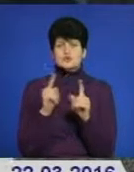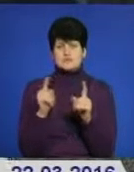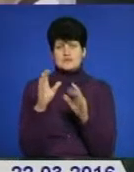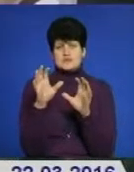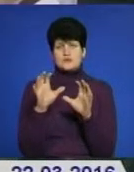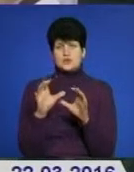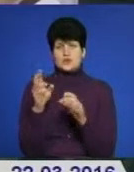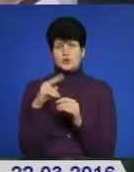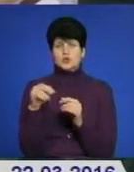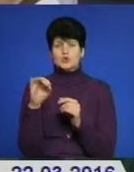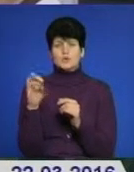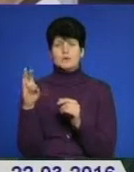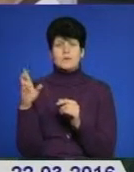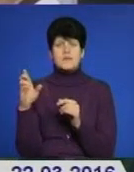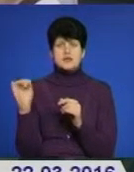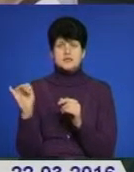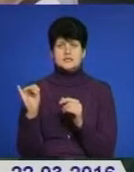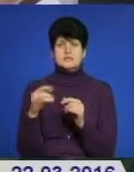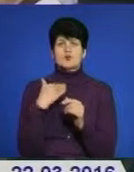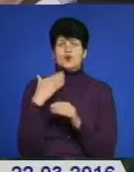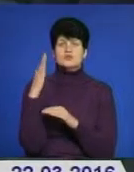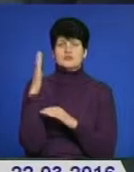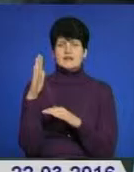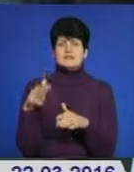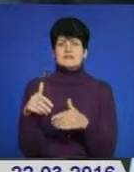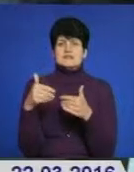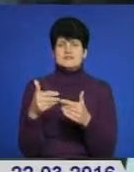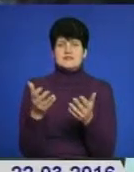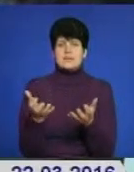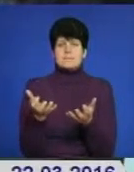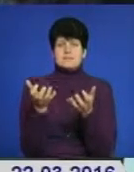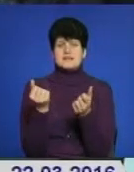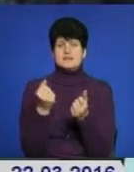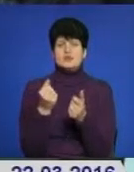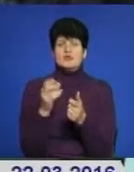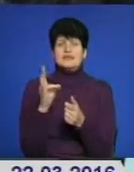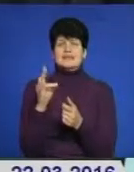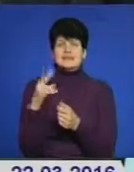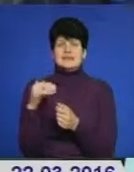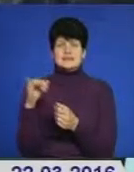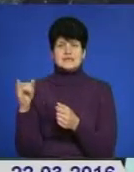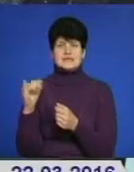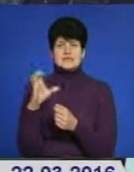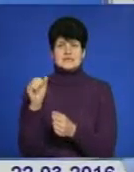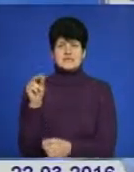Донбасу та одноголосно проголосували за звернення на підтримку Надії Савченко.